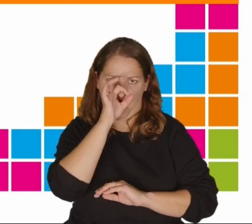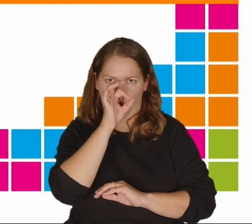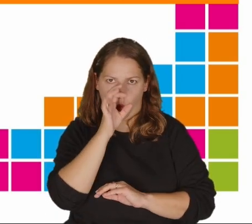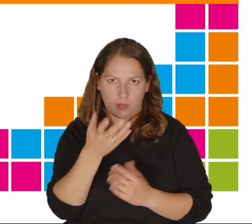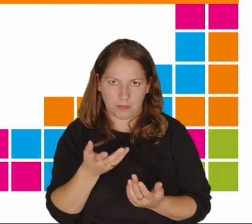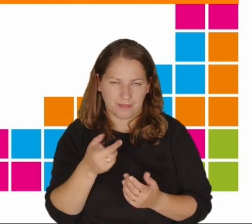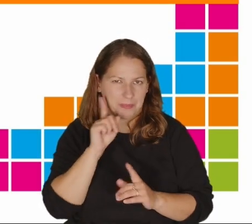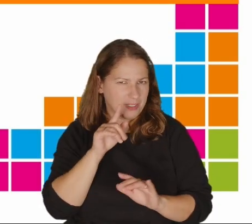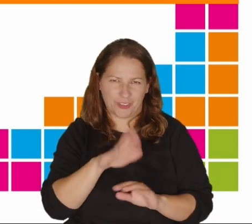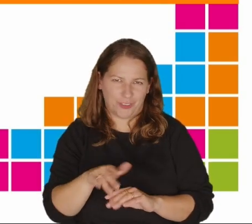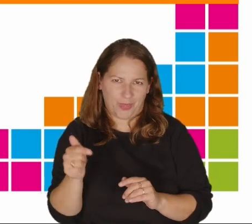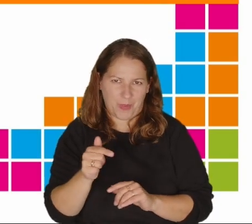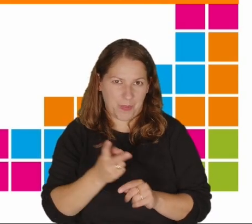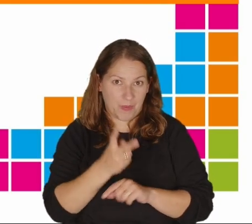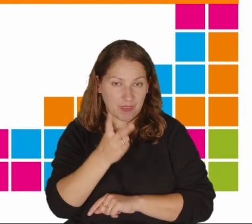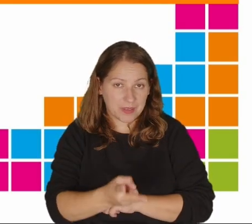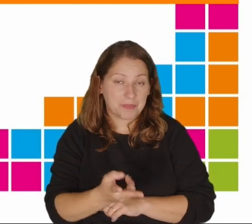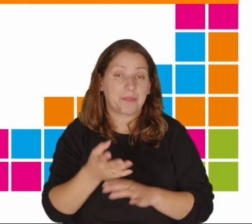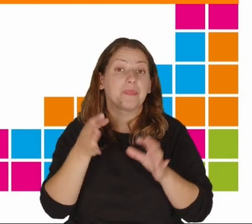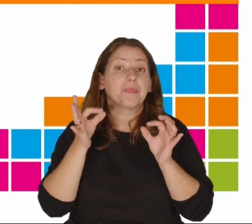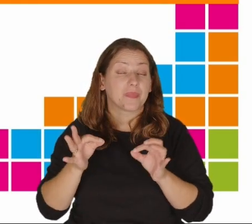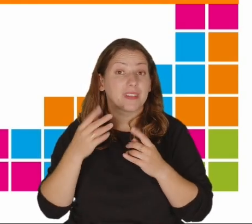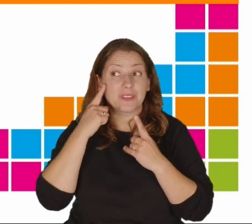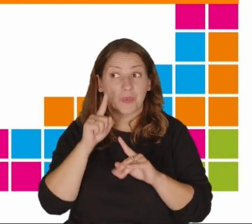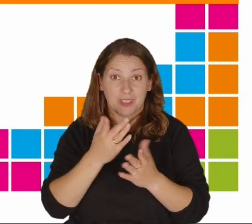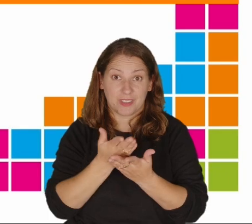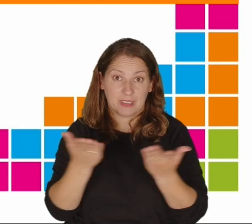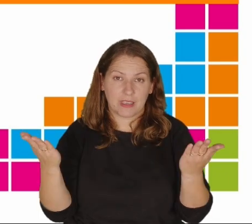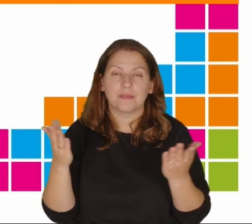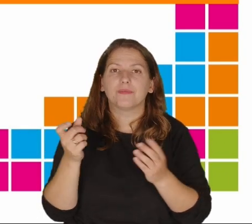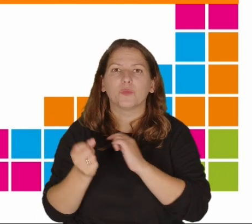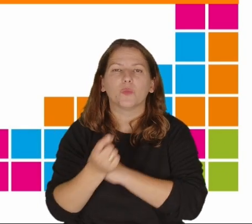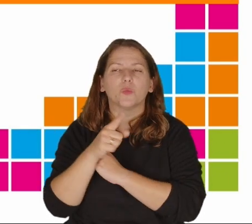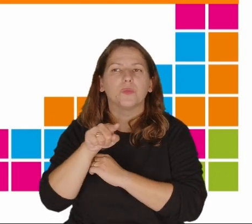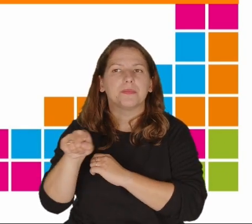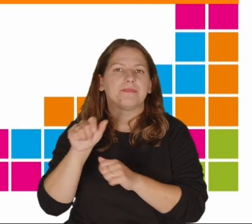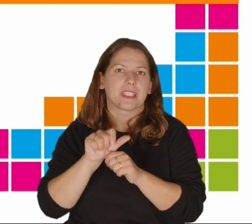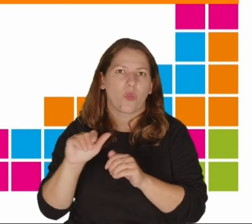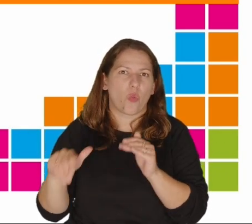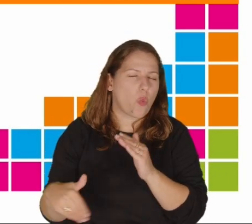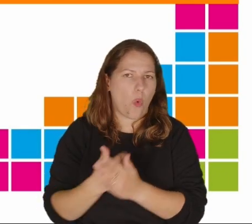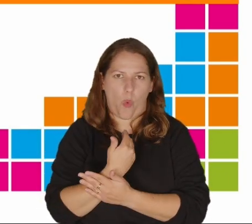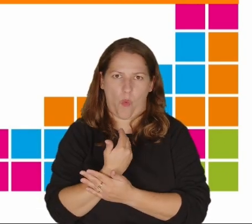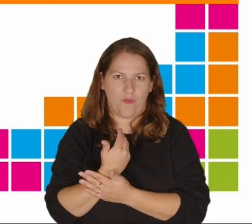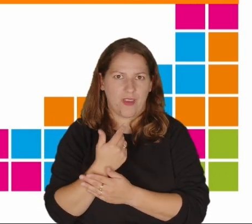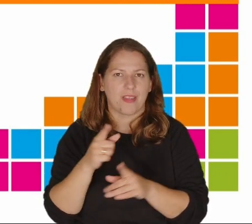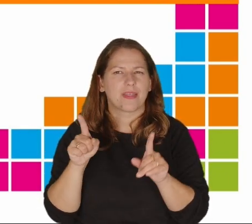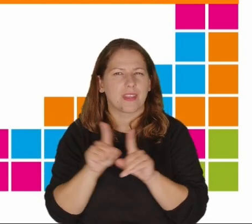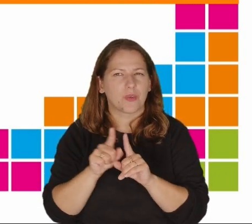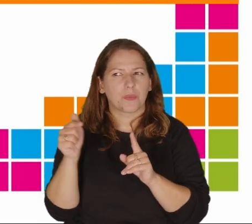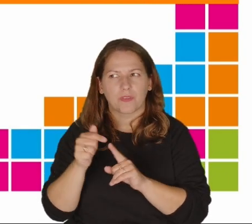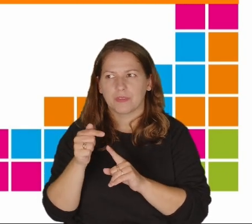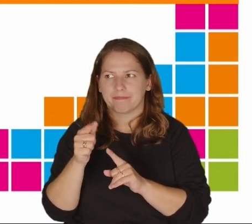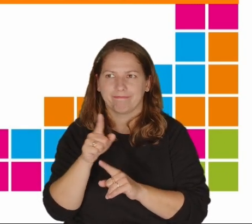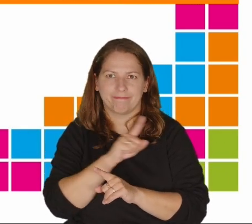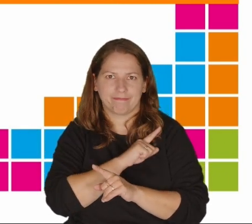do których dzieci nie powinny mieć dostępu. No, teraz zauważcie Państwo pewne zjawisko, które jest nowe i na które też powinniśmy